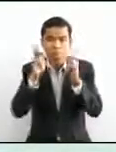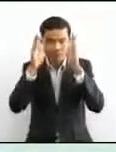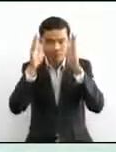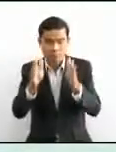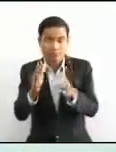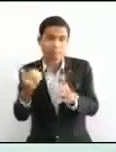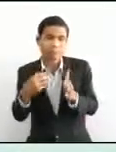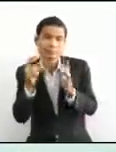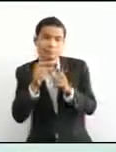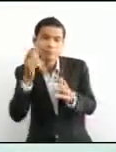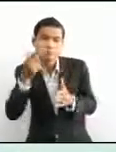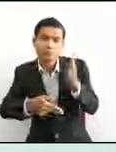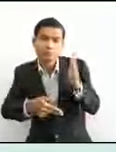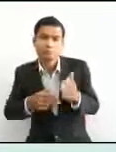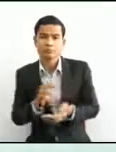ai kế.